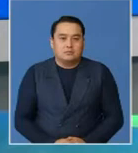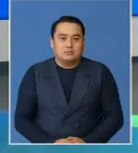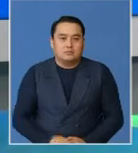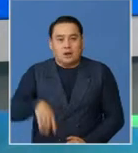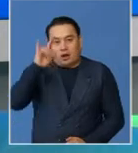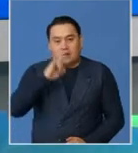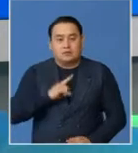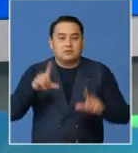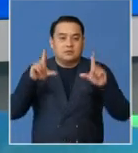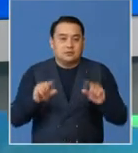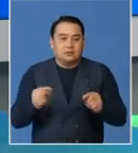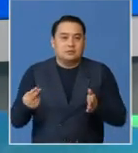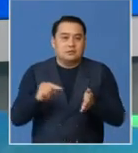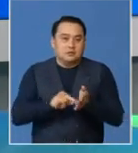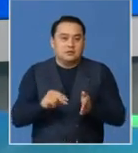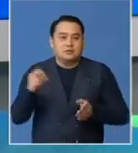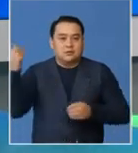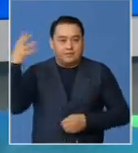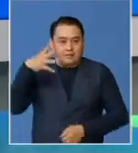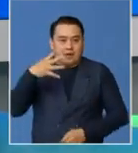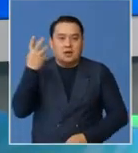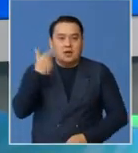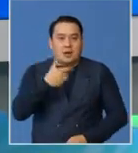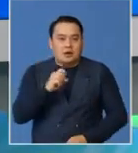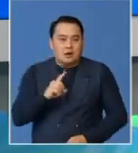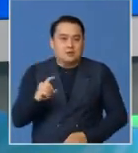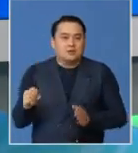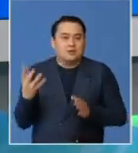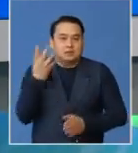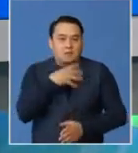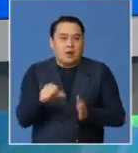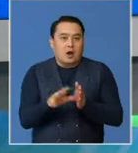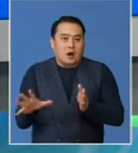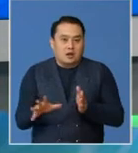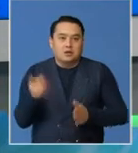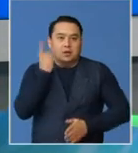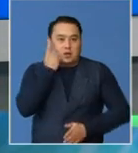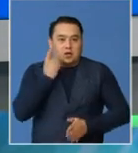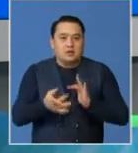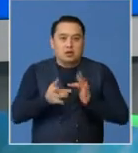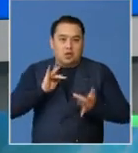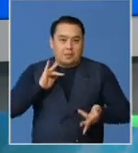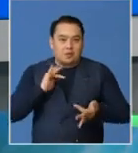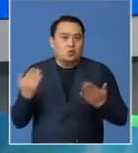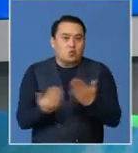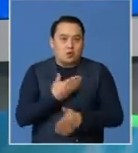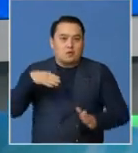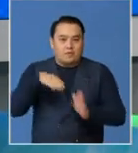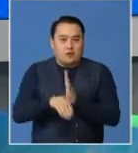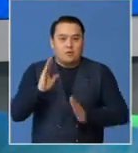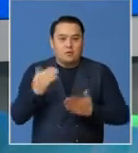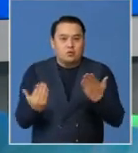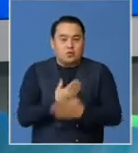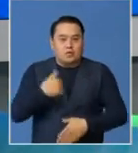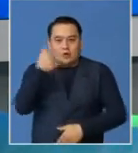В Казахстане снизятся тарифы на свет, газ, тепло и электроэнергию, а также мобильную связь и интернет. Нововведение ожидается с